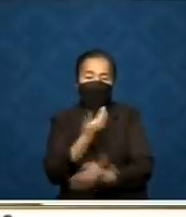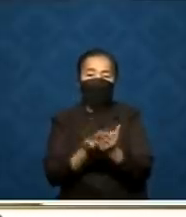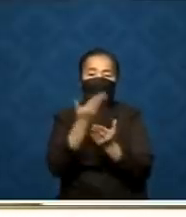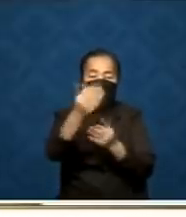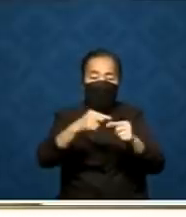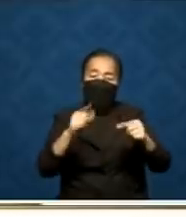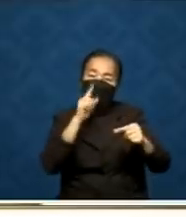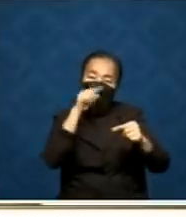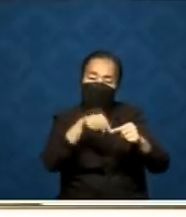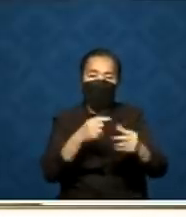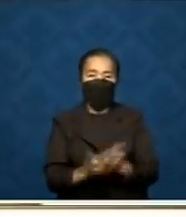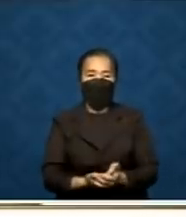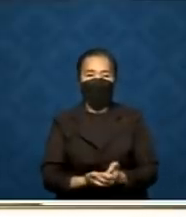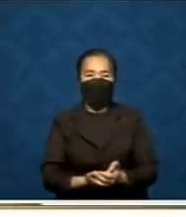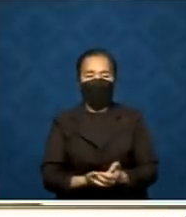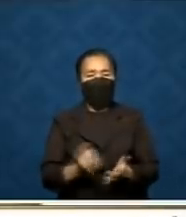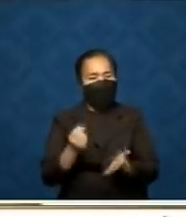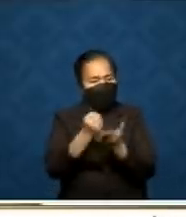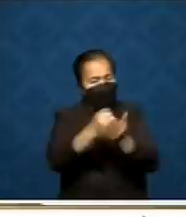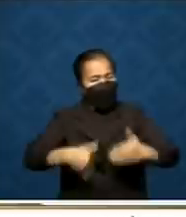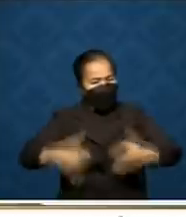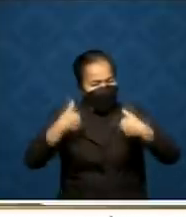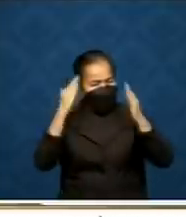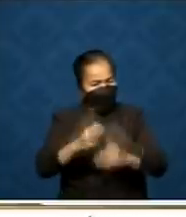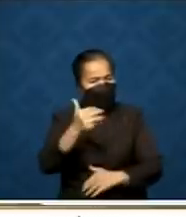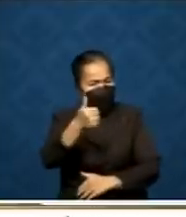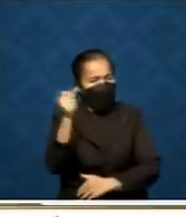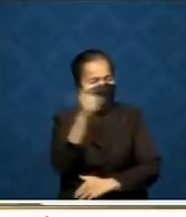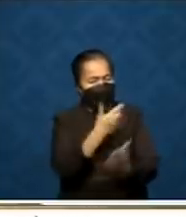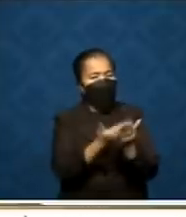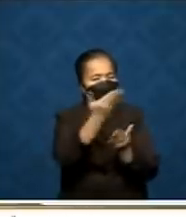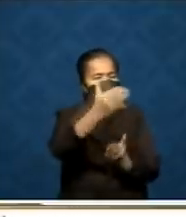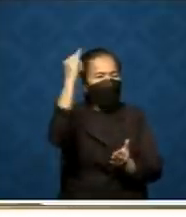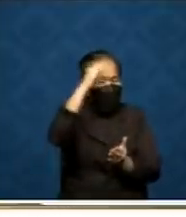ตรวจว่ามันจะช่วยชีวิตคนจนได้เท่าไหร่